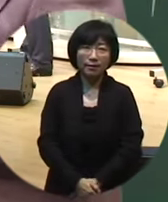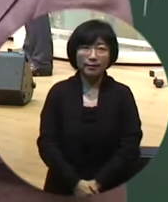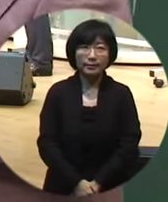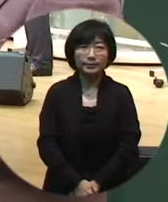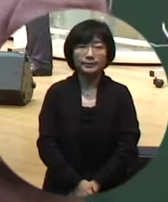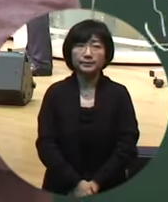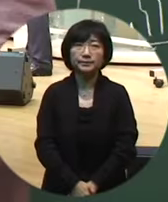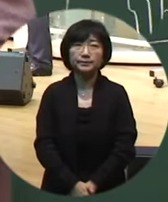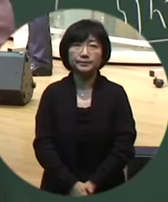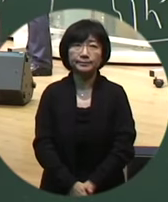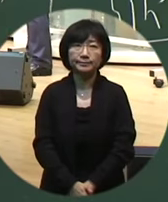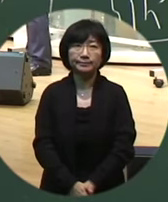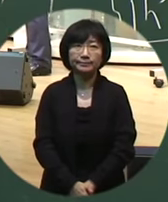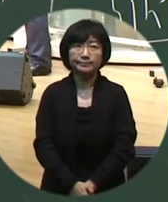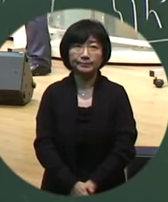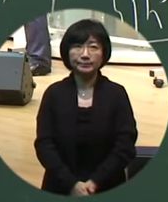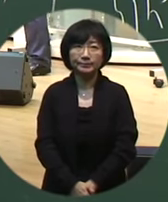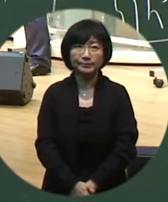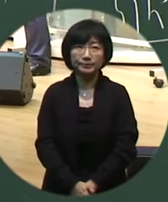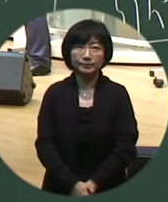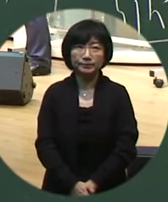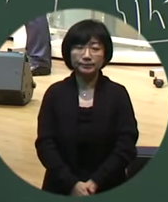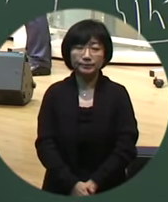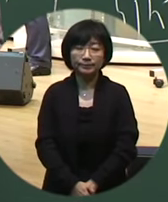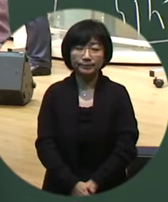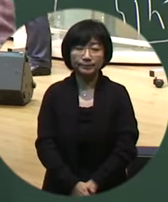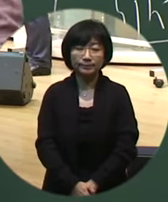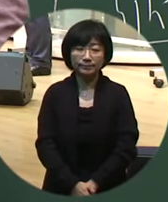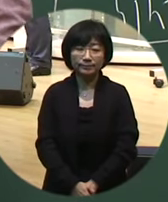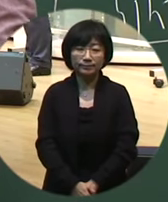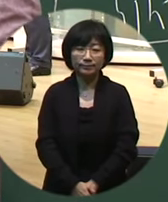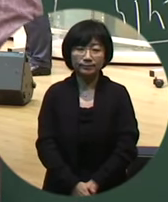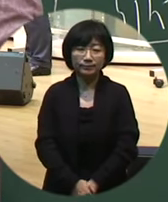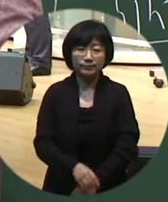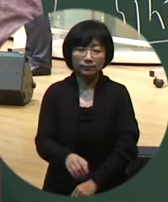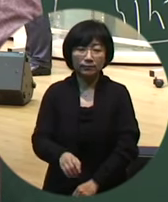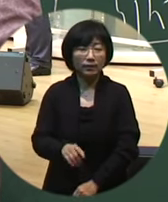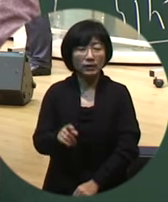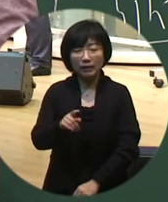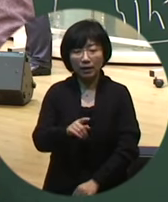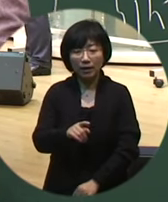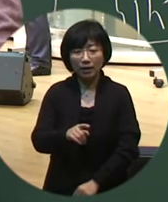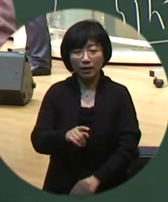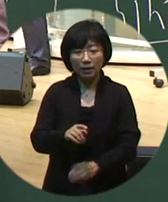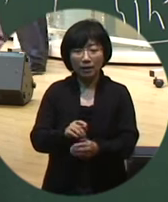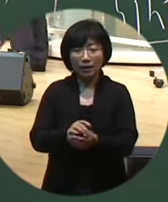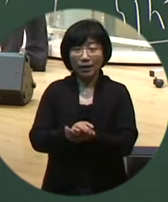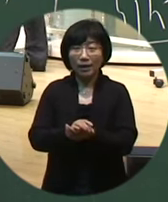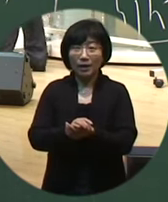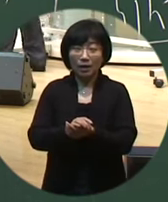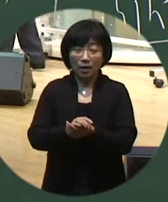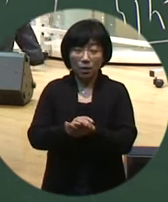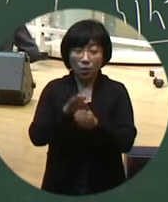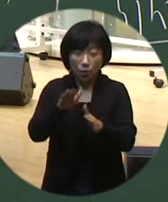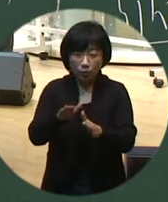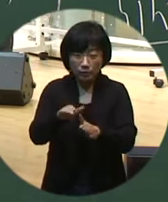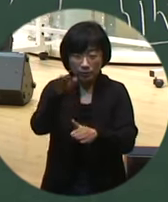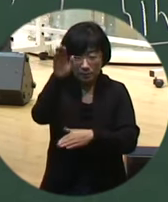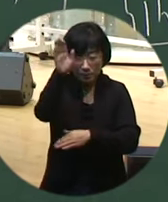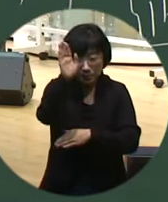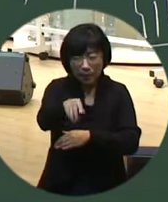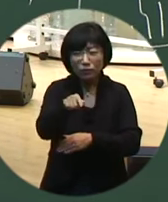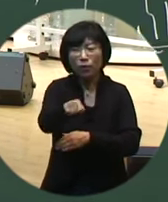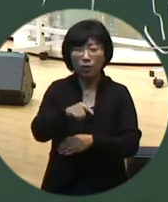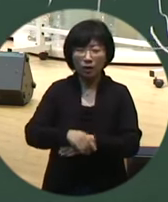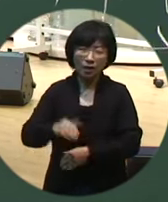하나님이 이 복음을 주시려고 그렇게 하셨구나. God led me inside of that situation so that I could receive